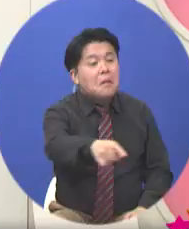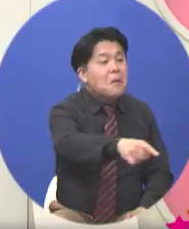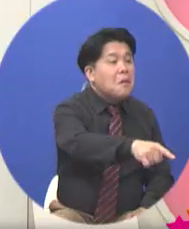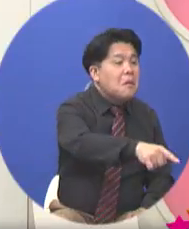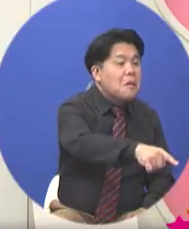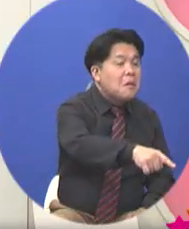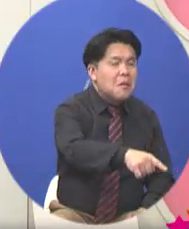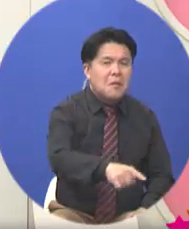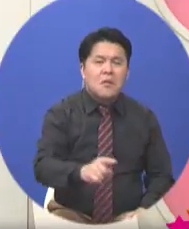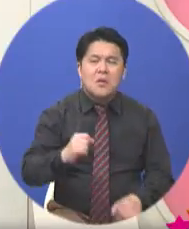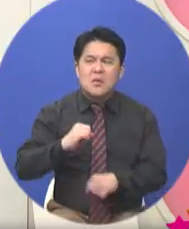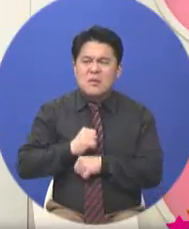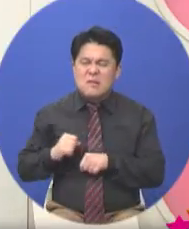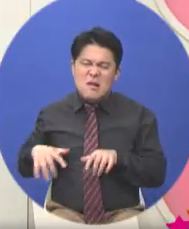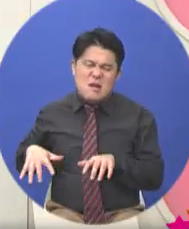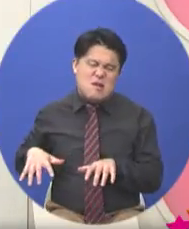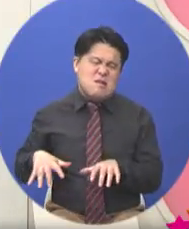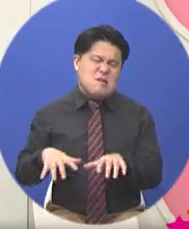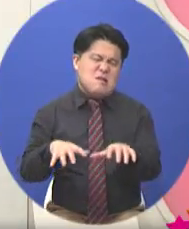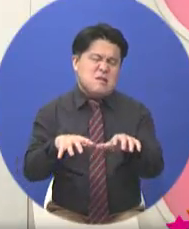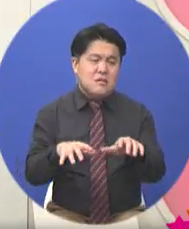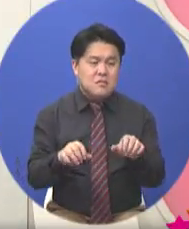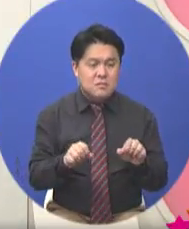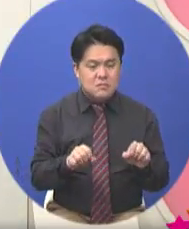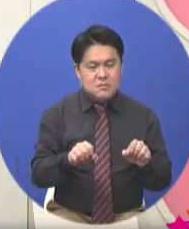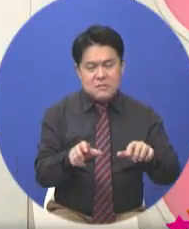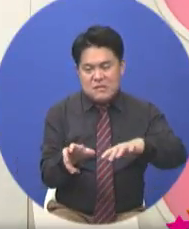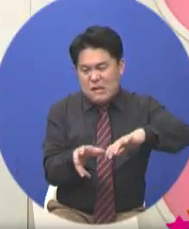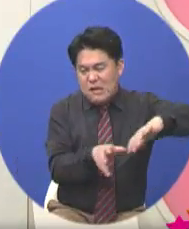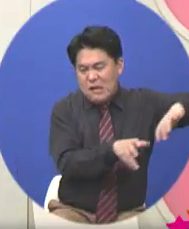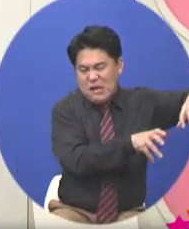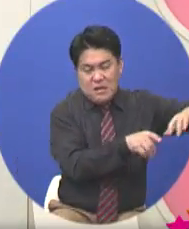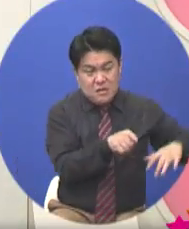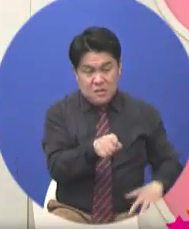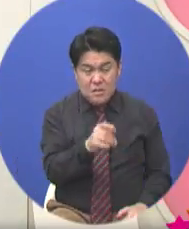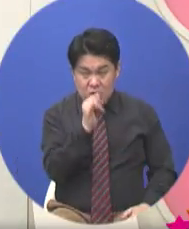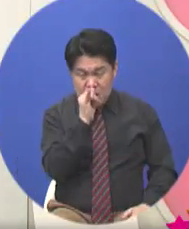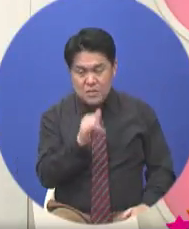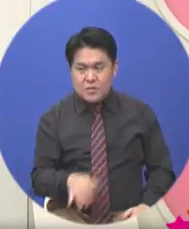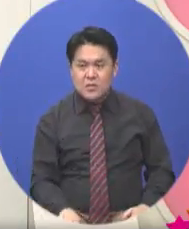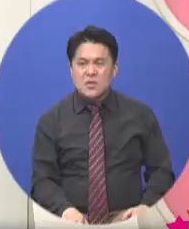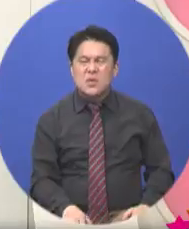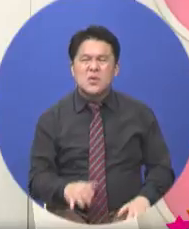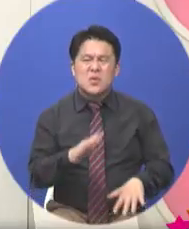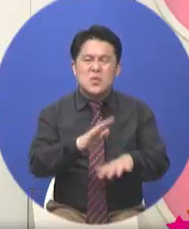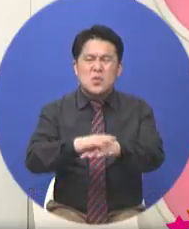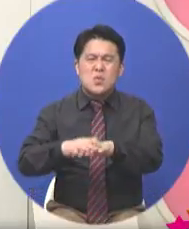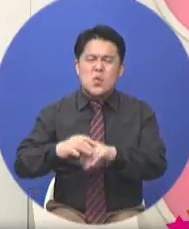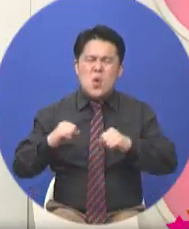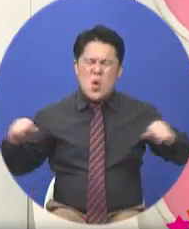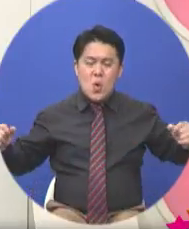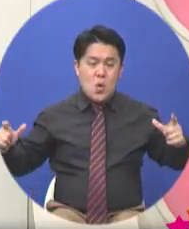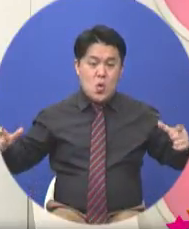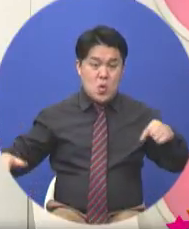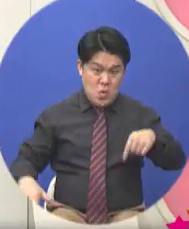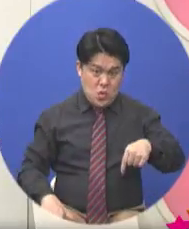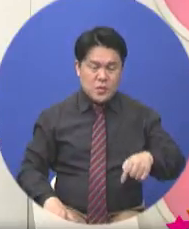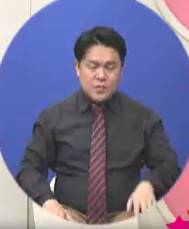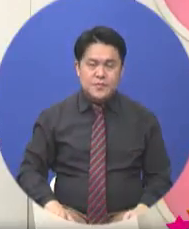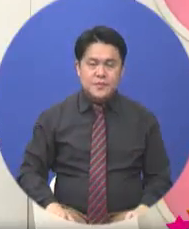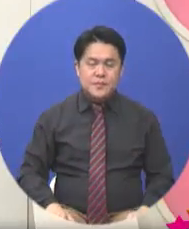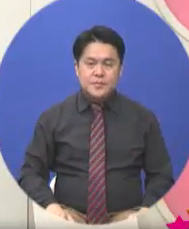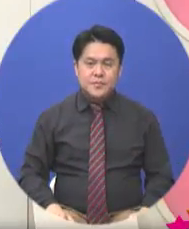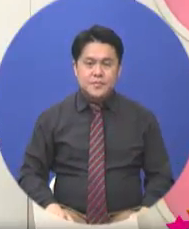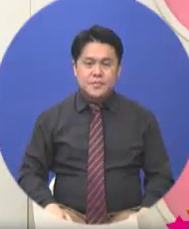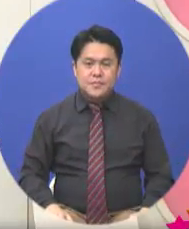막 밀려서 한 국군이 막 밀려 내려가는 거. 그 연산들이라고 그 논바다 엄청 넓어요. 거기가. 네.